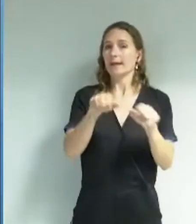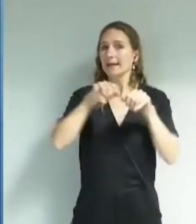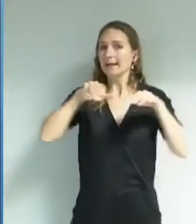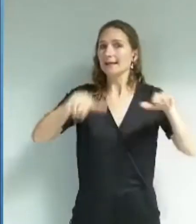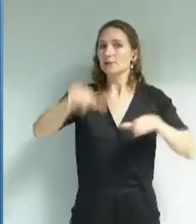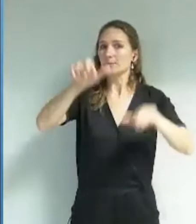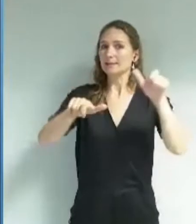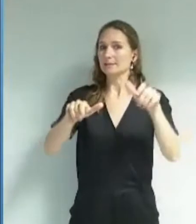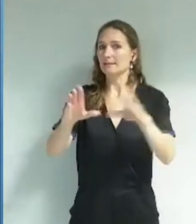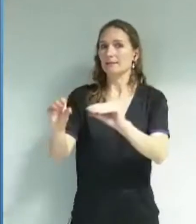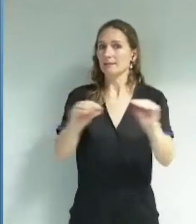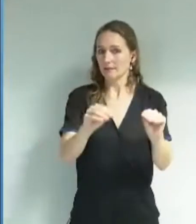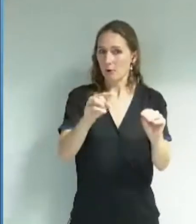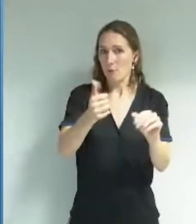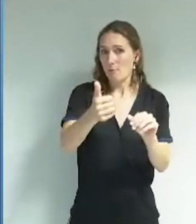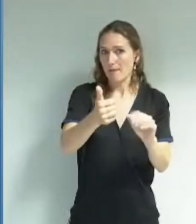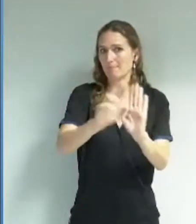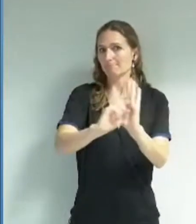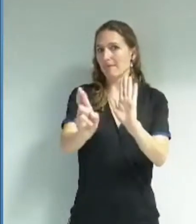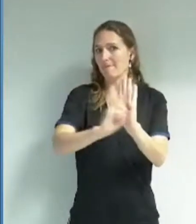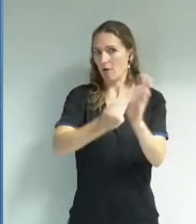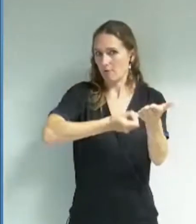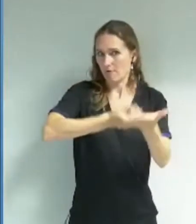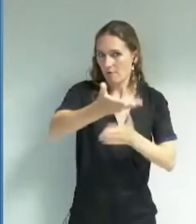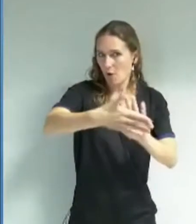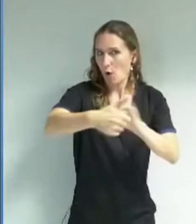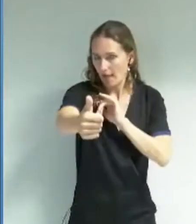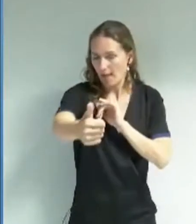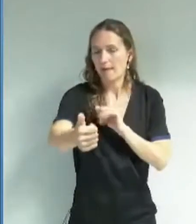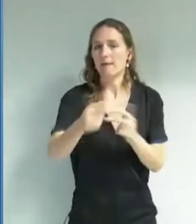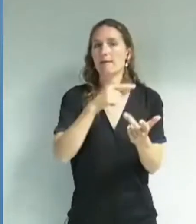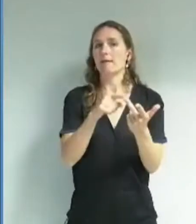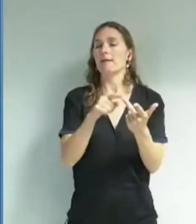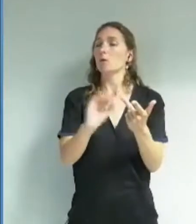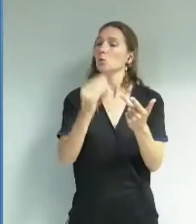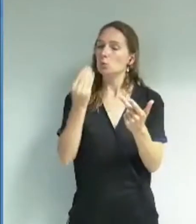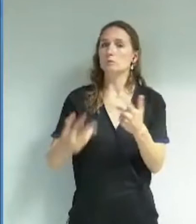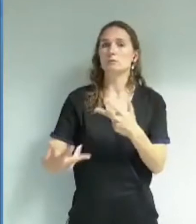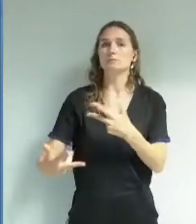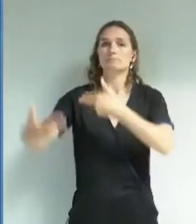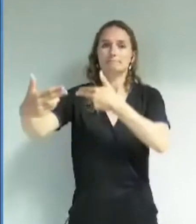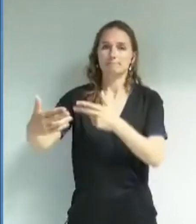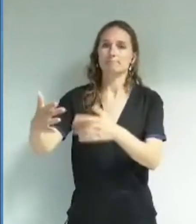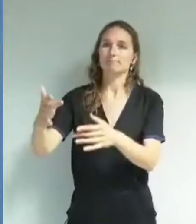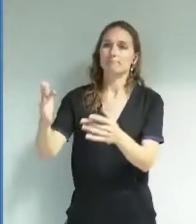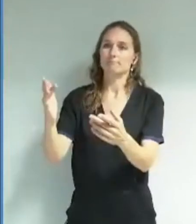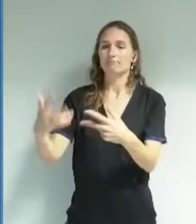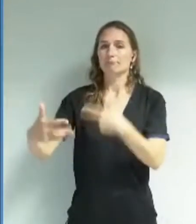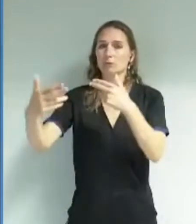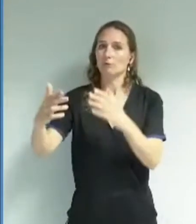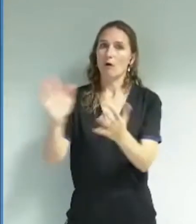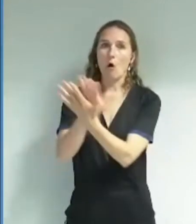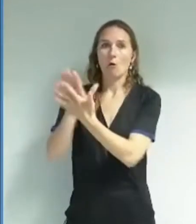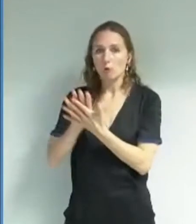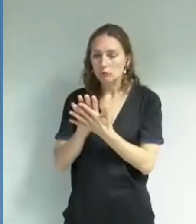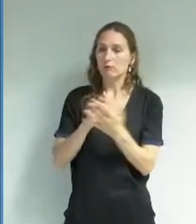et projets culturels. Et la troisième, c'est le fait, d'une part, de créer des temps de rencontre spécifiques au théâtre municipal avec un comité de spectateurs, spectatrices, et